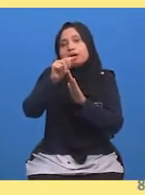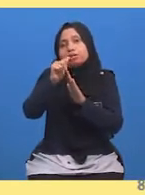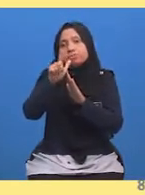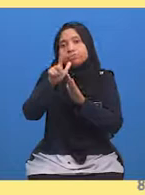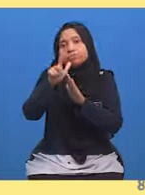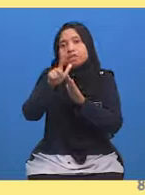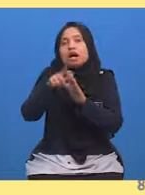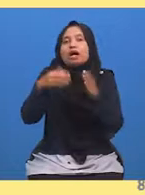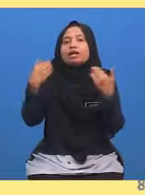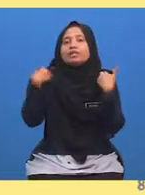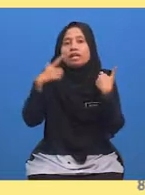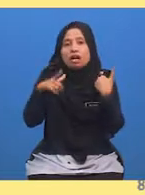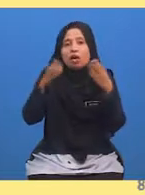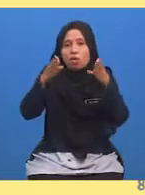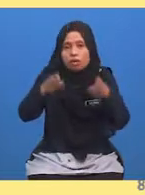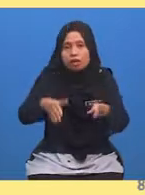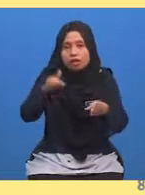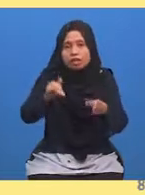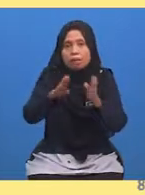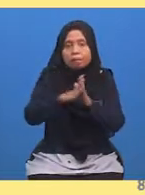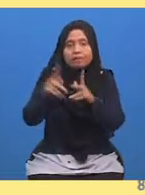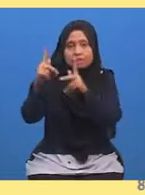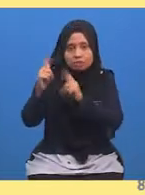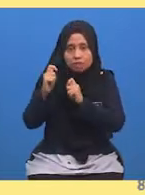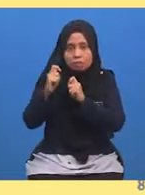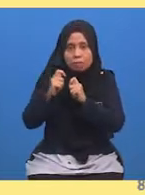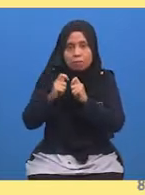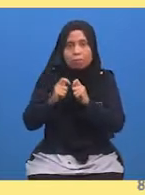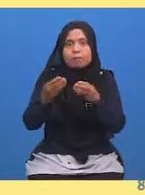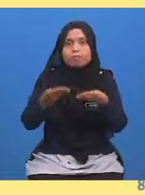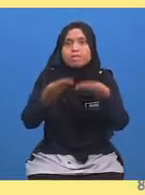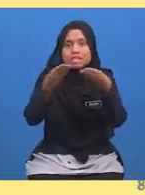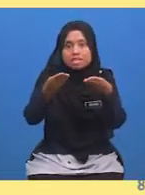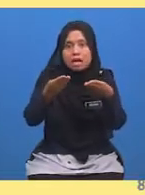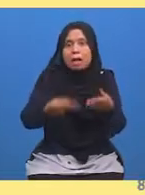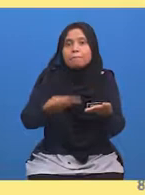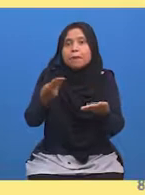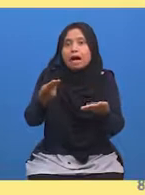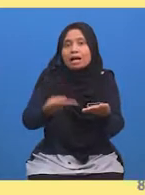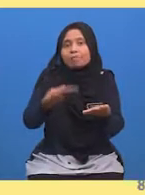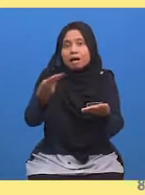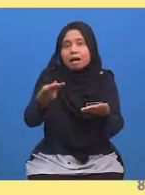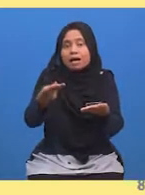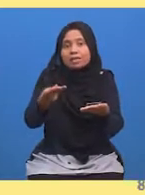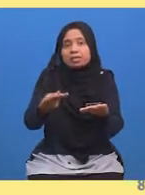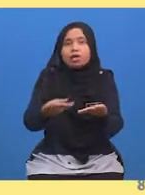Pembekal merupakan pihak yang bertanggungjawab membekalkan bahan